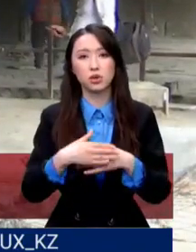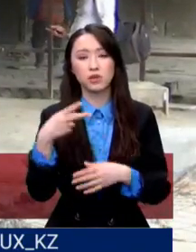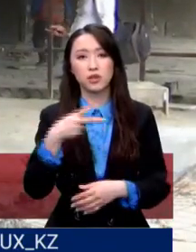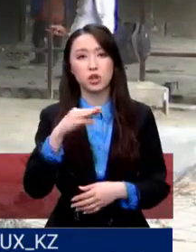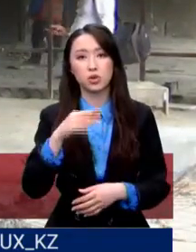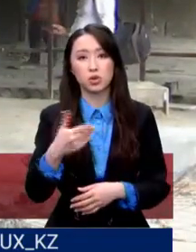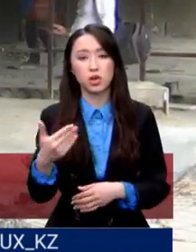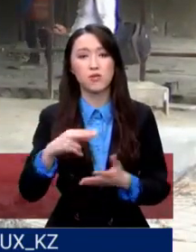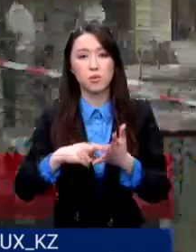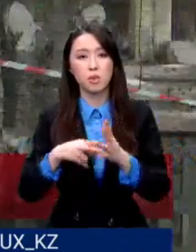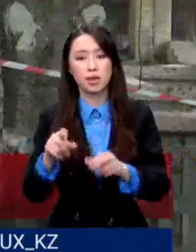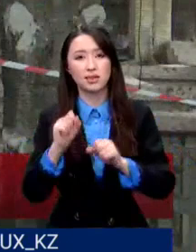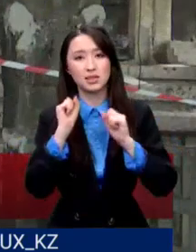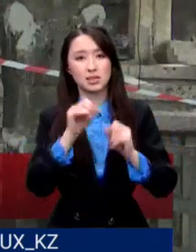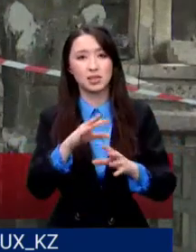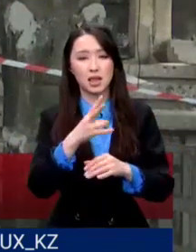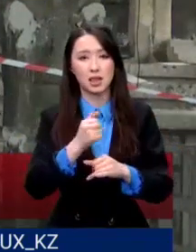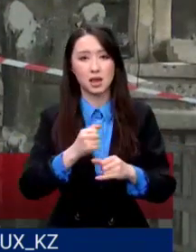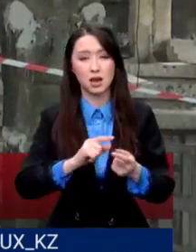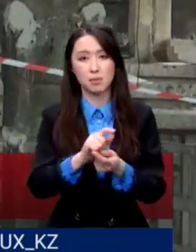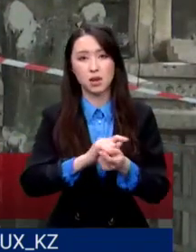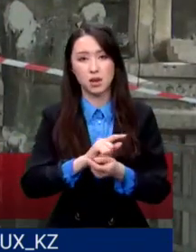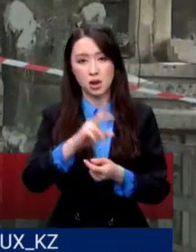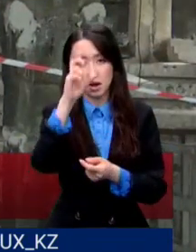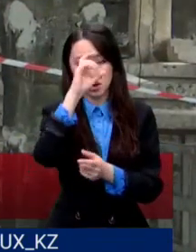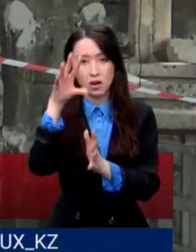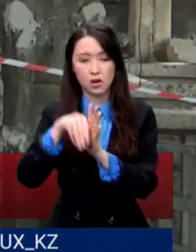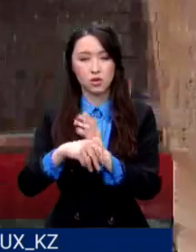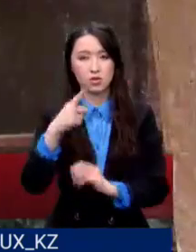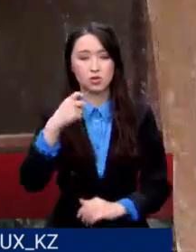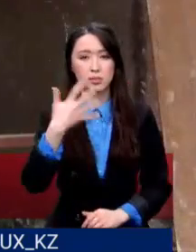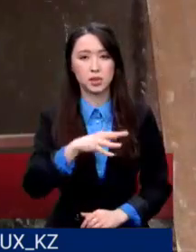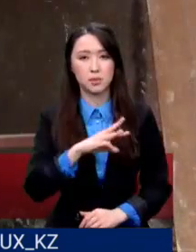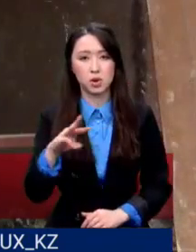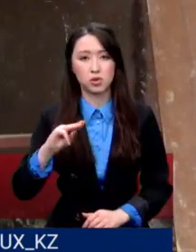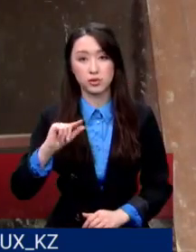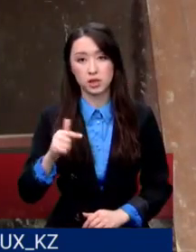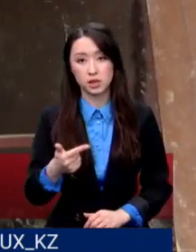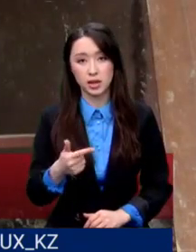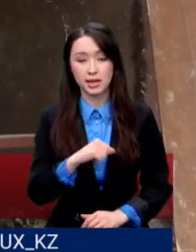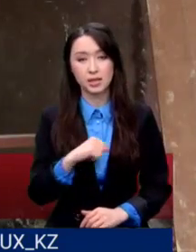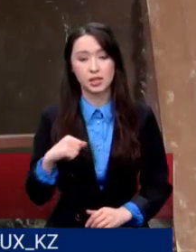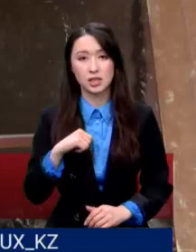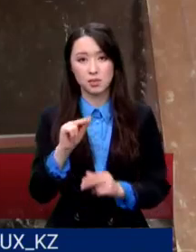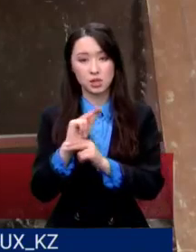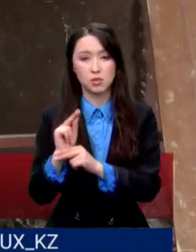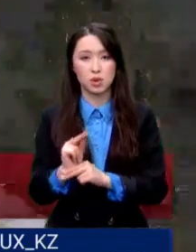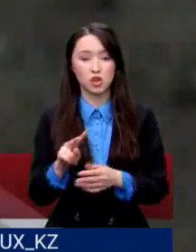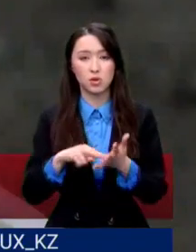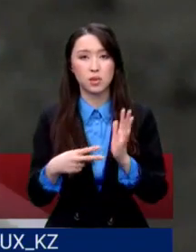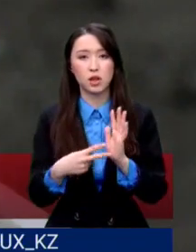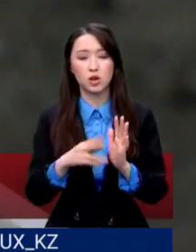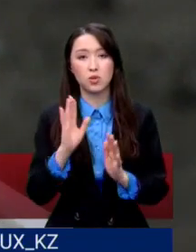Его планируется сдать на переработку. Таким образом, бюджету вернется 150 миллионов тенге. Сам процесс демонтажа